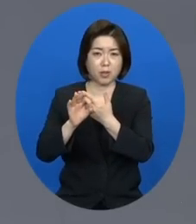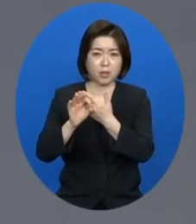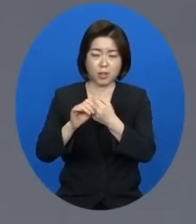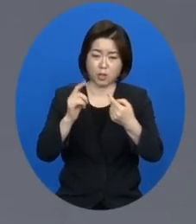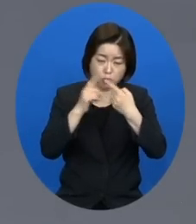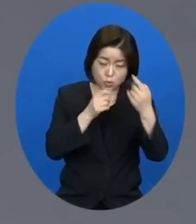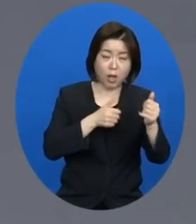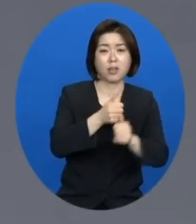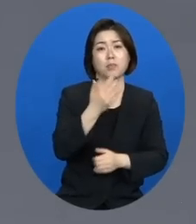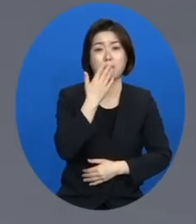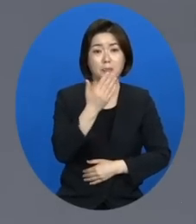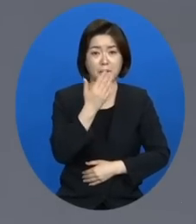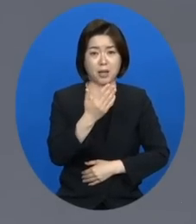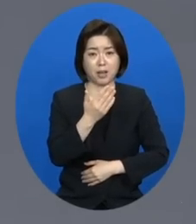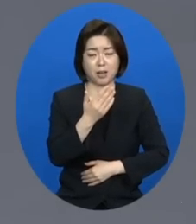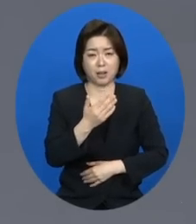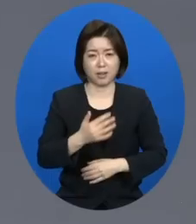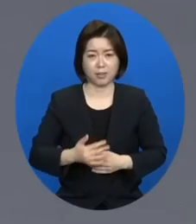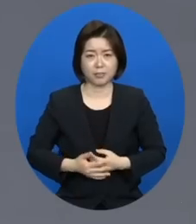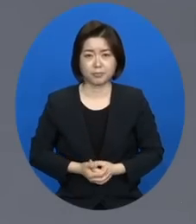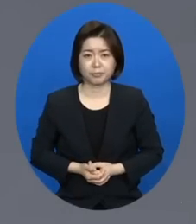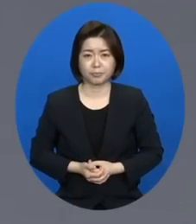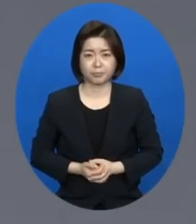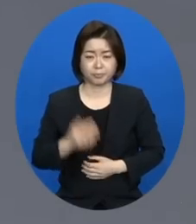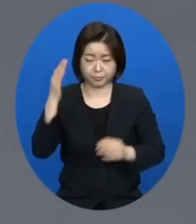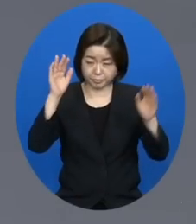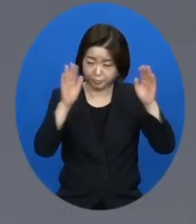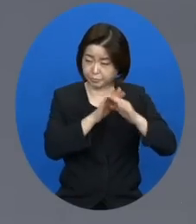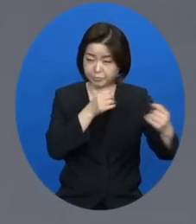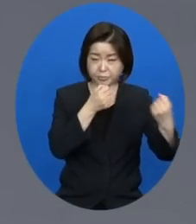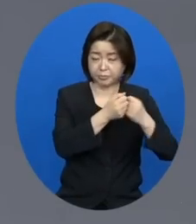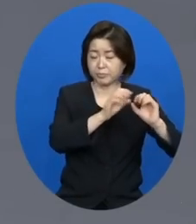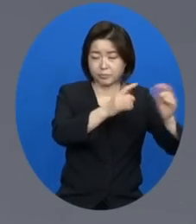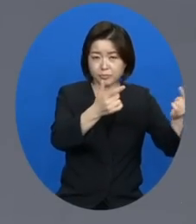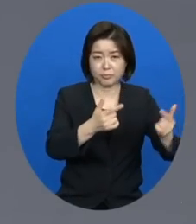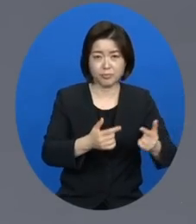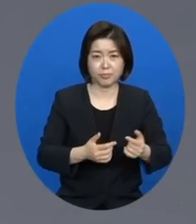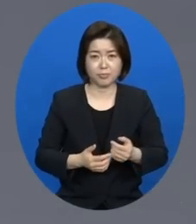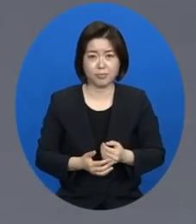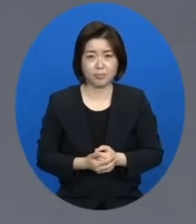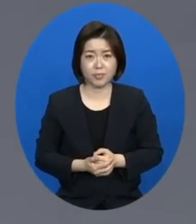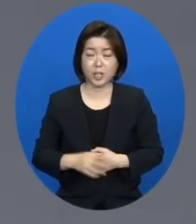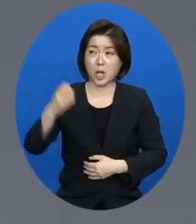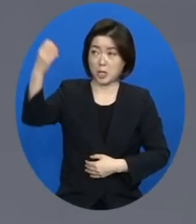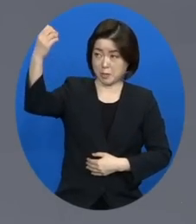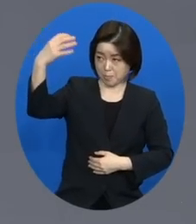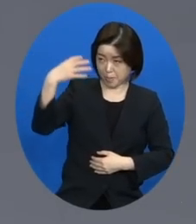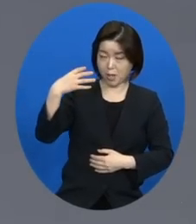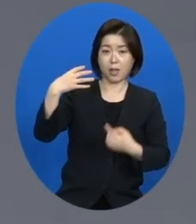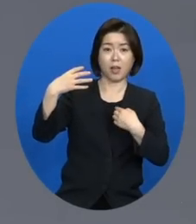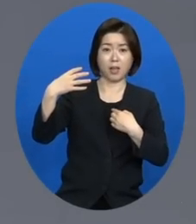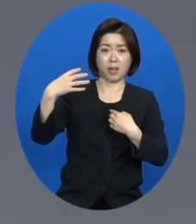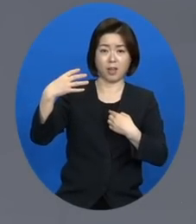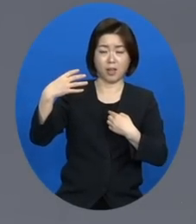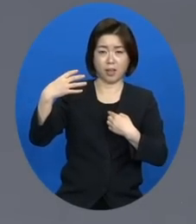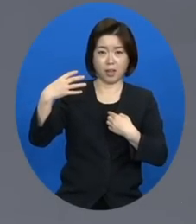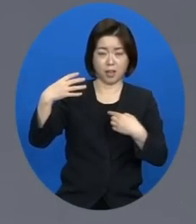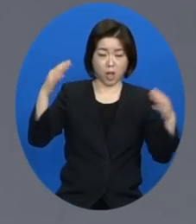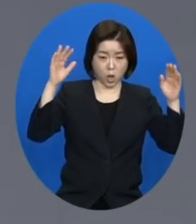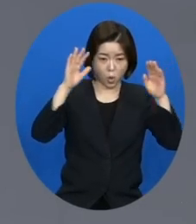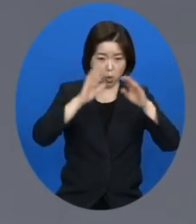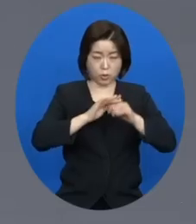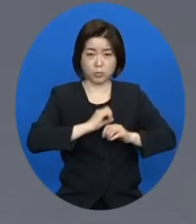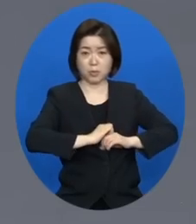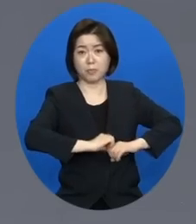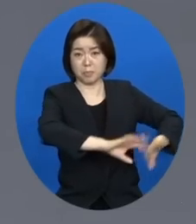이길 수가 있는 것이죠. 어둠과 싸우는 게 아닙니다. 빛이 들어오면 어둠은